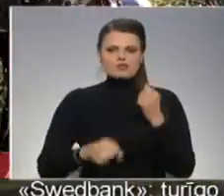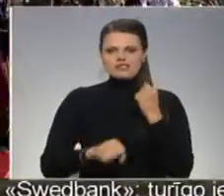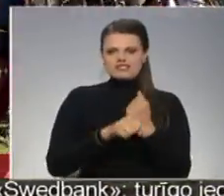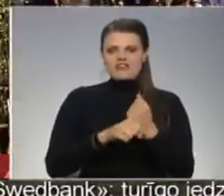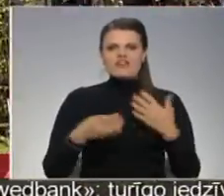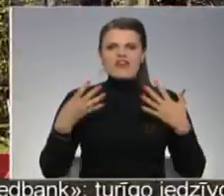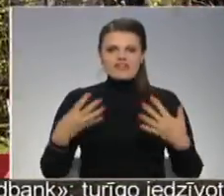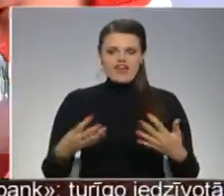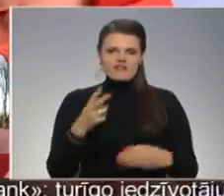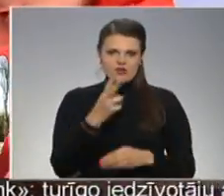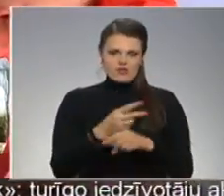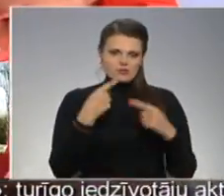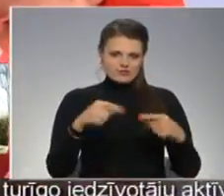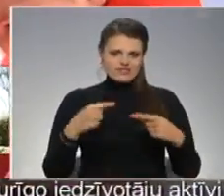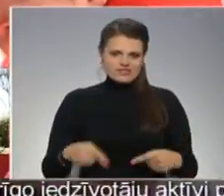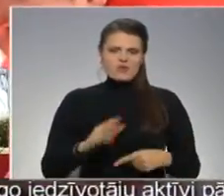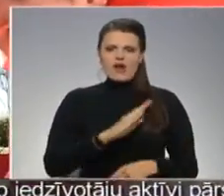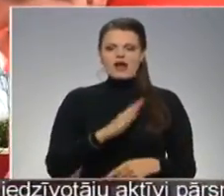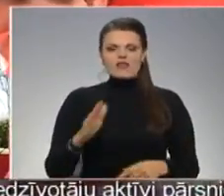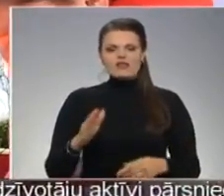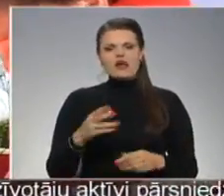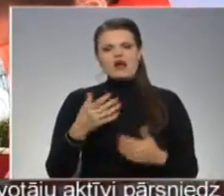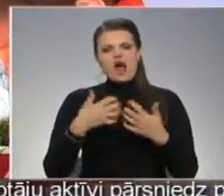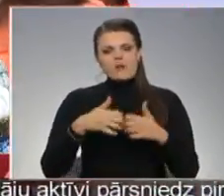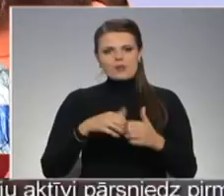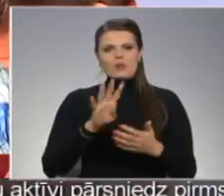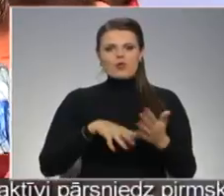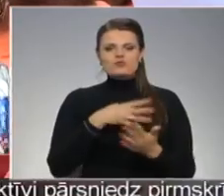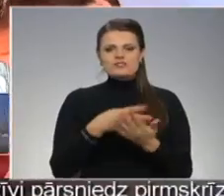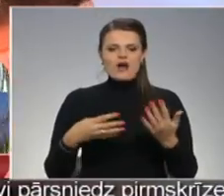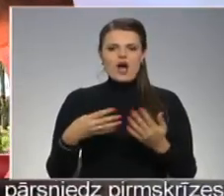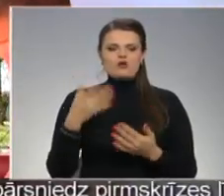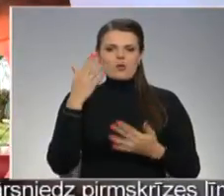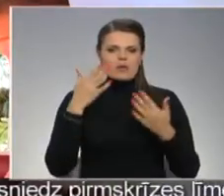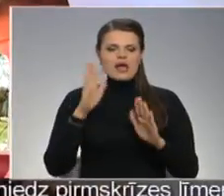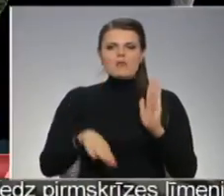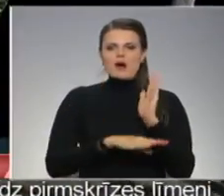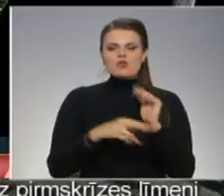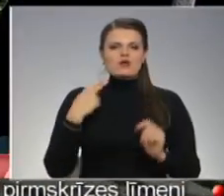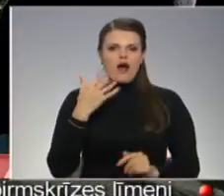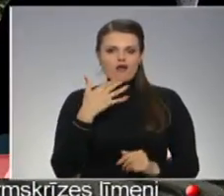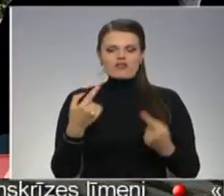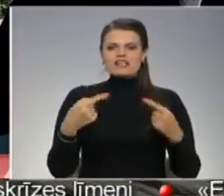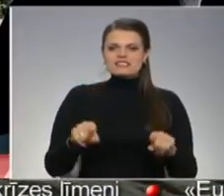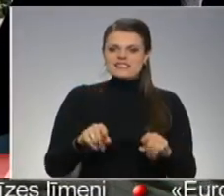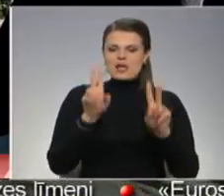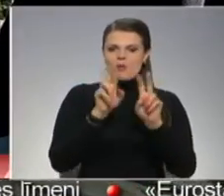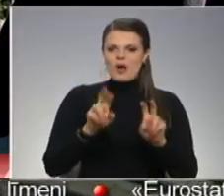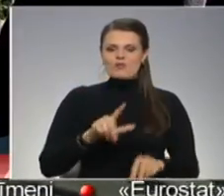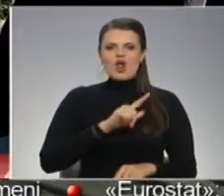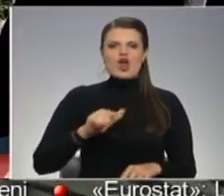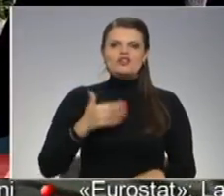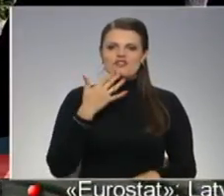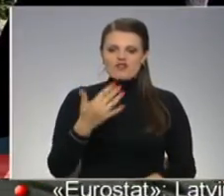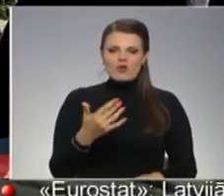ar 9 uzdevumiem. Kādā no tiem jāatrisina krustvārdu mīkla par kokiem angļu valodā, citā tiek pārbaudītas